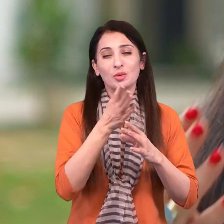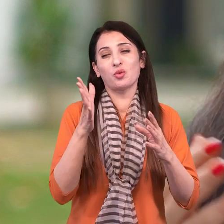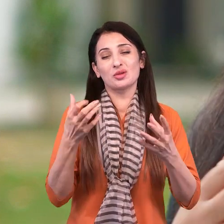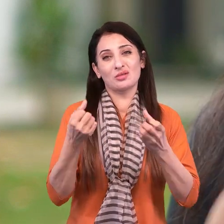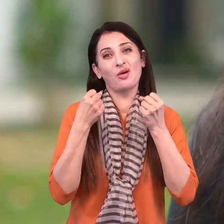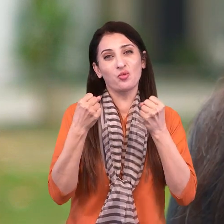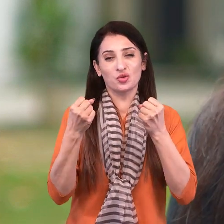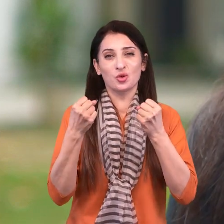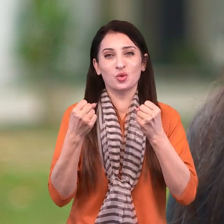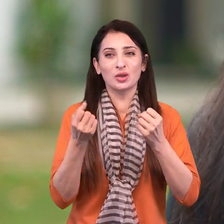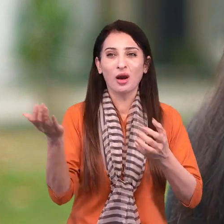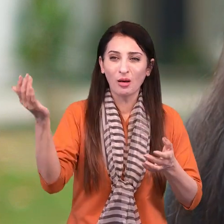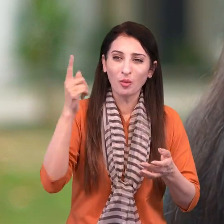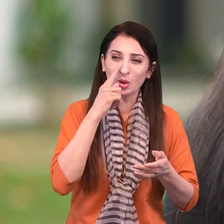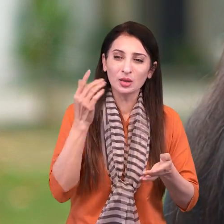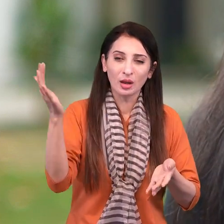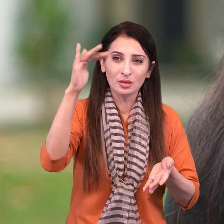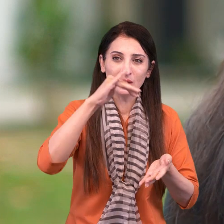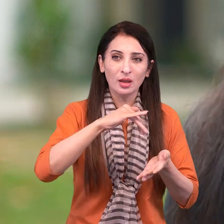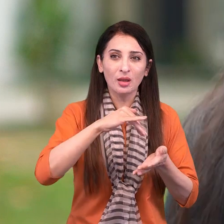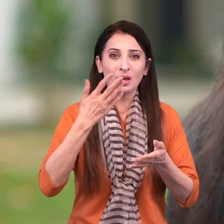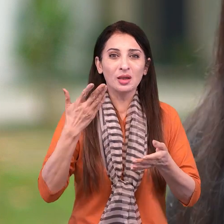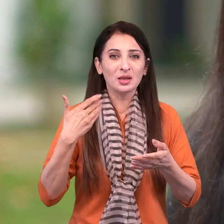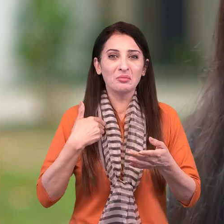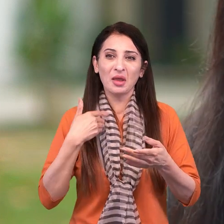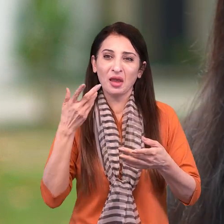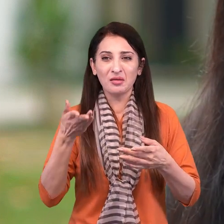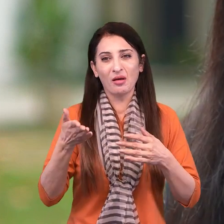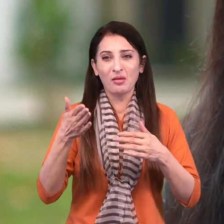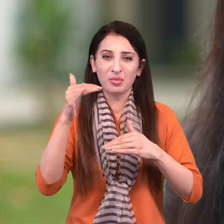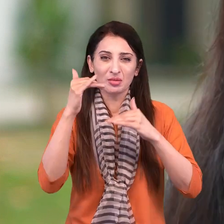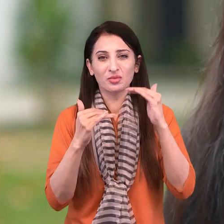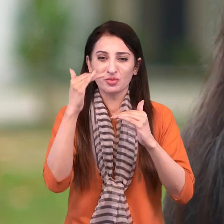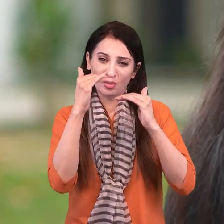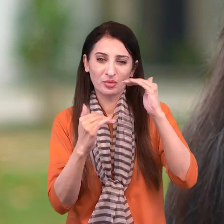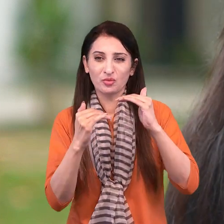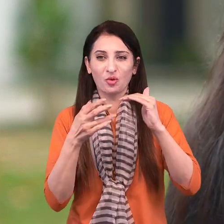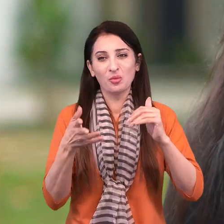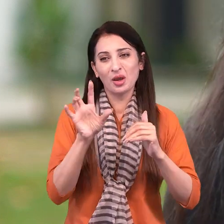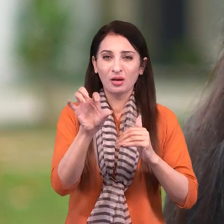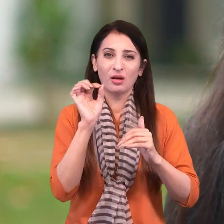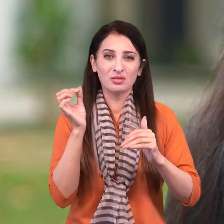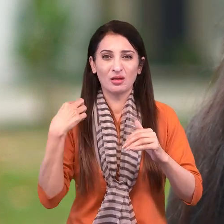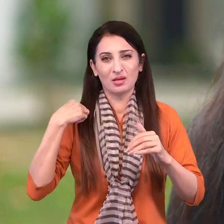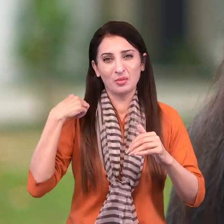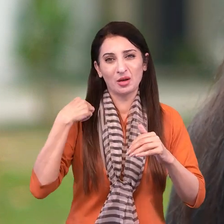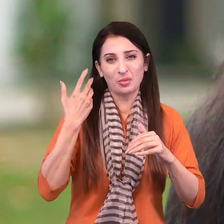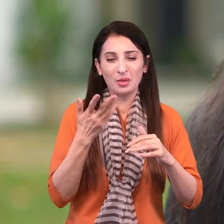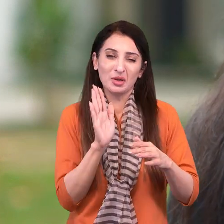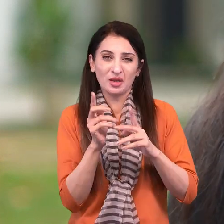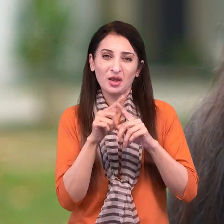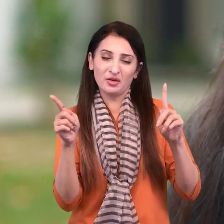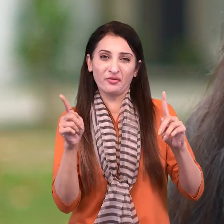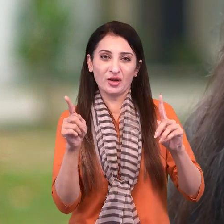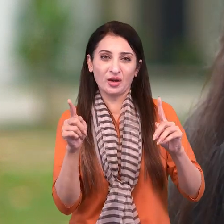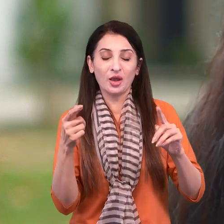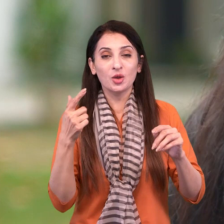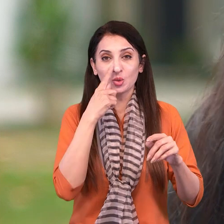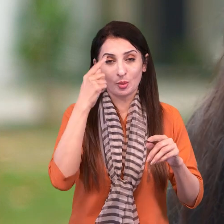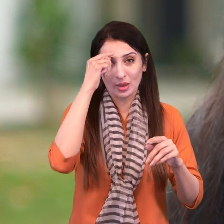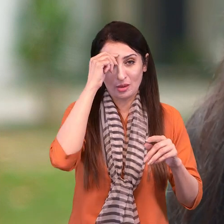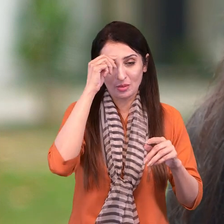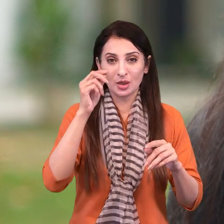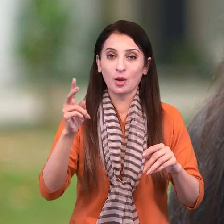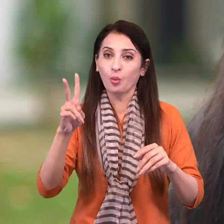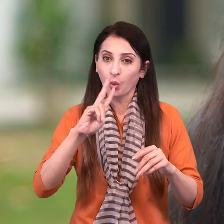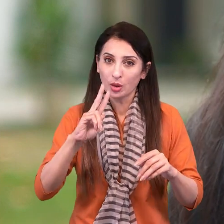problem, who come to me and say कि our moms do not understand this, we want to wear particular kind of clothes, लेकिन जो हमारे लिए हमारी mother